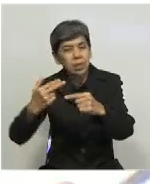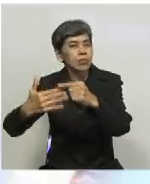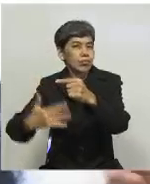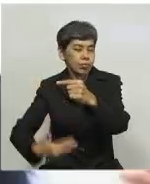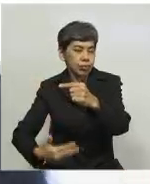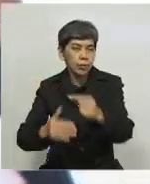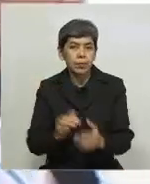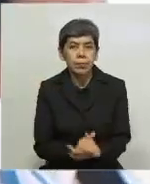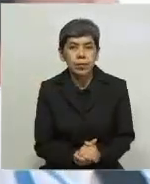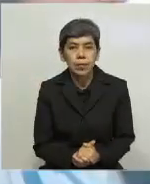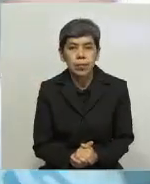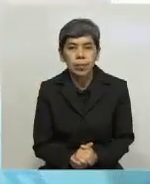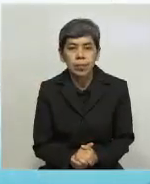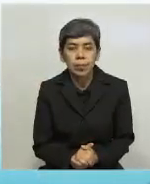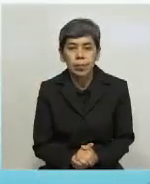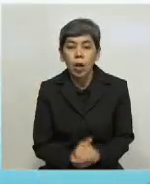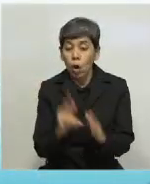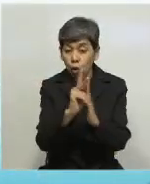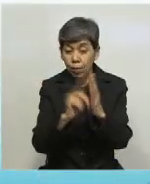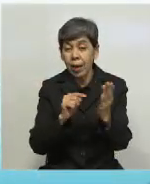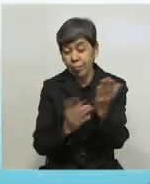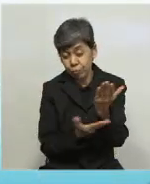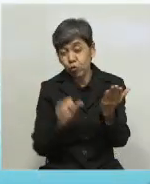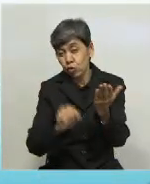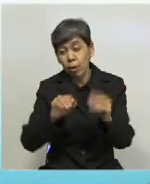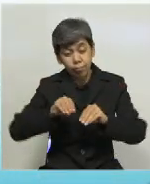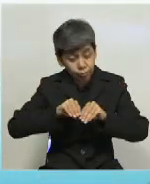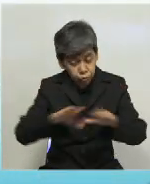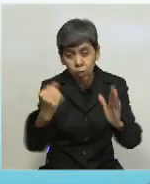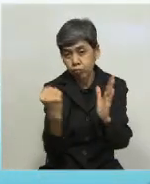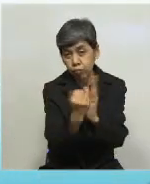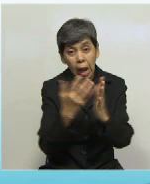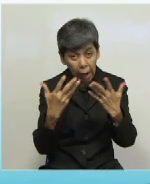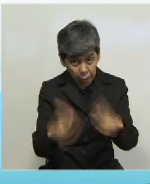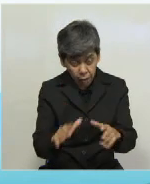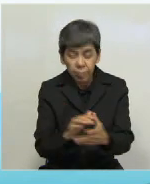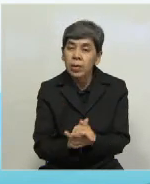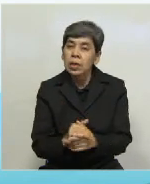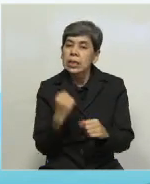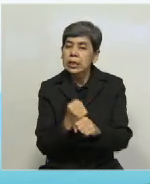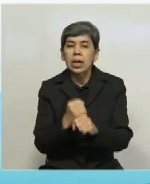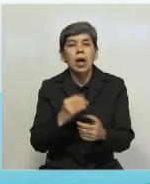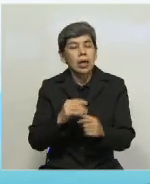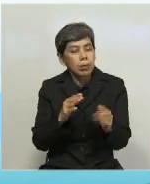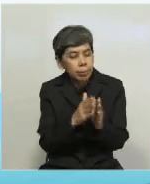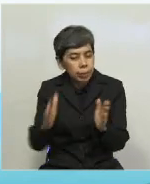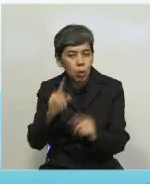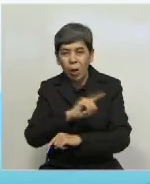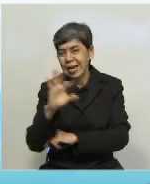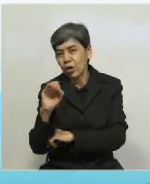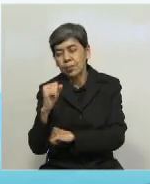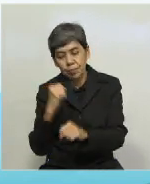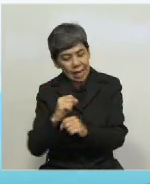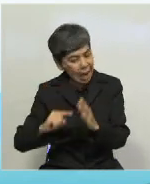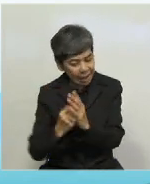ชื่อหลังกฎหมายลูกส.ส.ประกาศในราชกิจจานุเบกษาและนับไปอีก90วัน